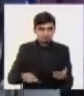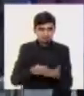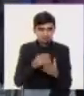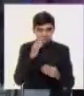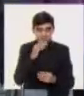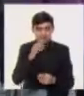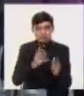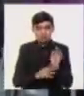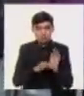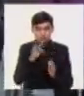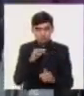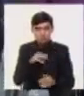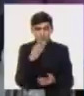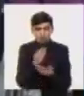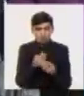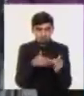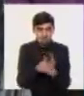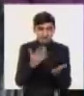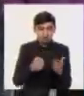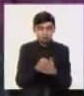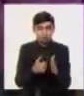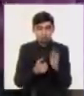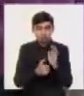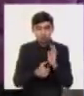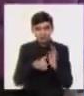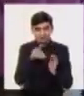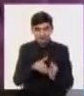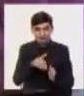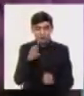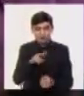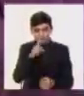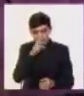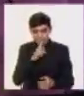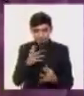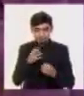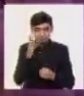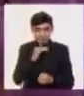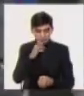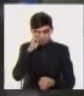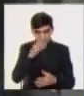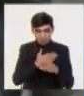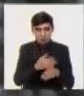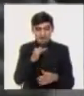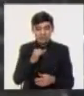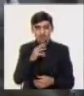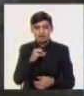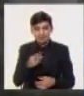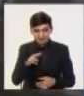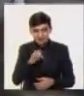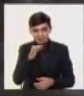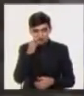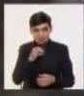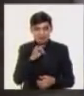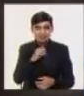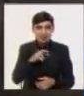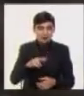до 90% своих расходов или до 600 тысяч долларов в месяц. Вслед за Германией Швеция и Литва ужесточают меры.